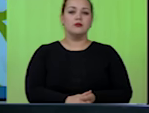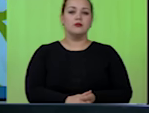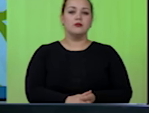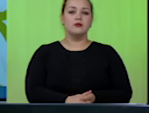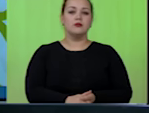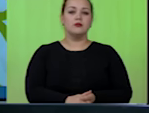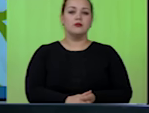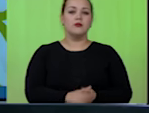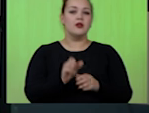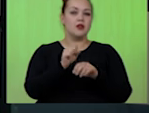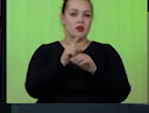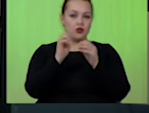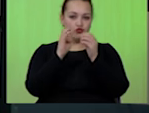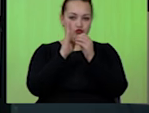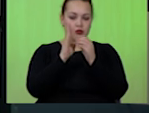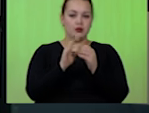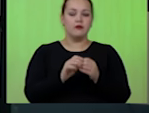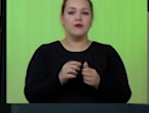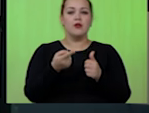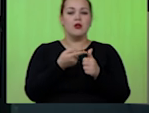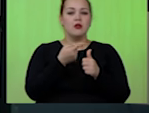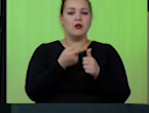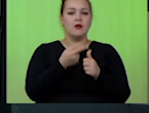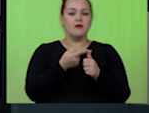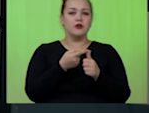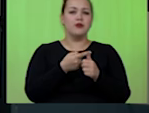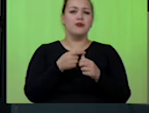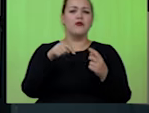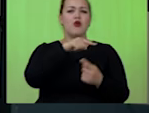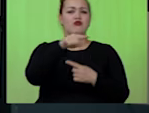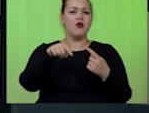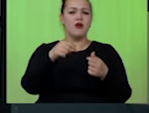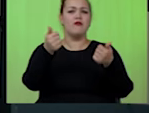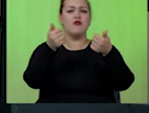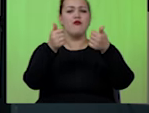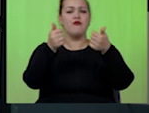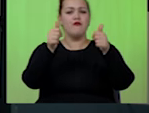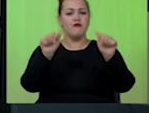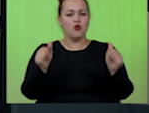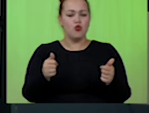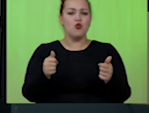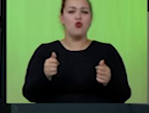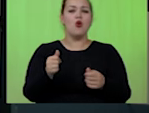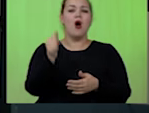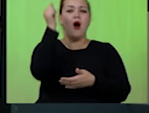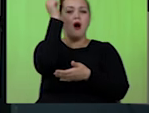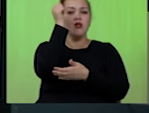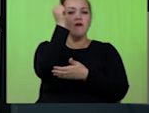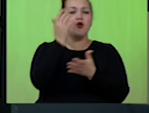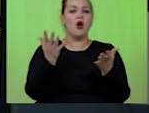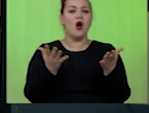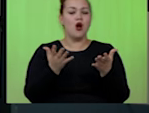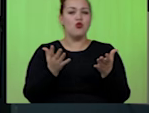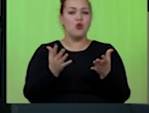Задание 14. Назовите пространственную фигуру, в основании которой